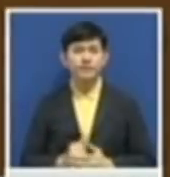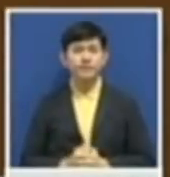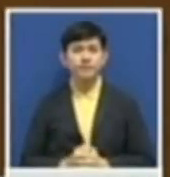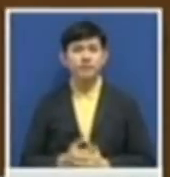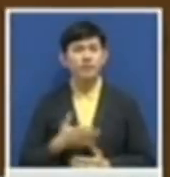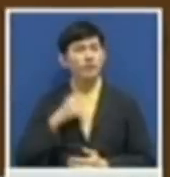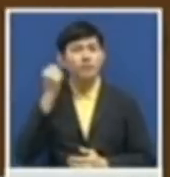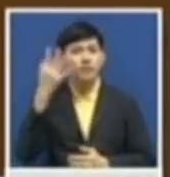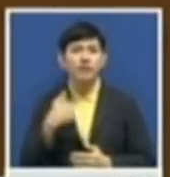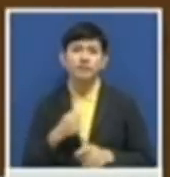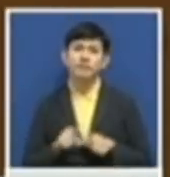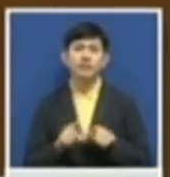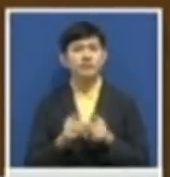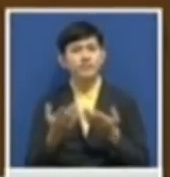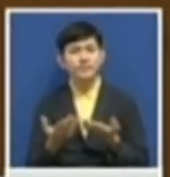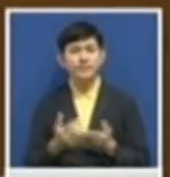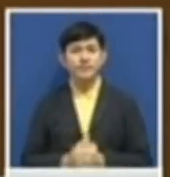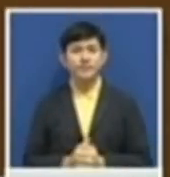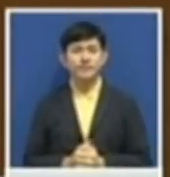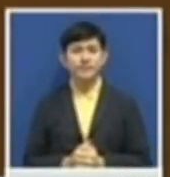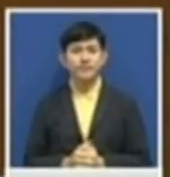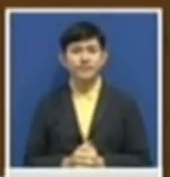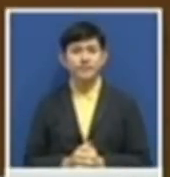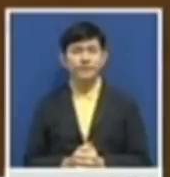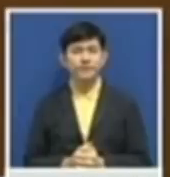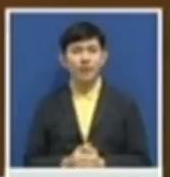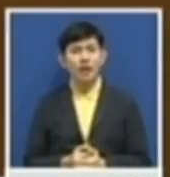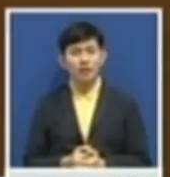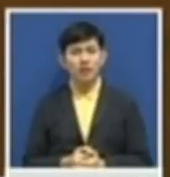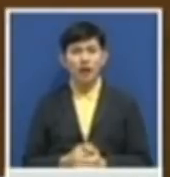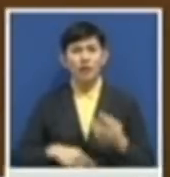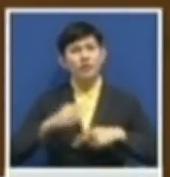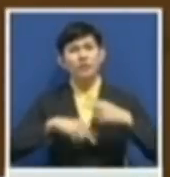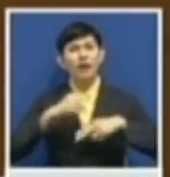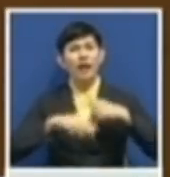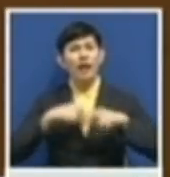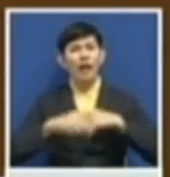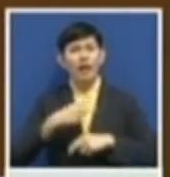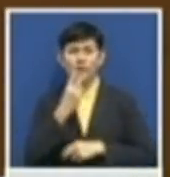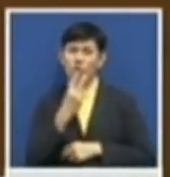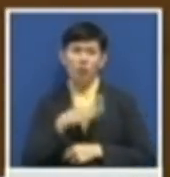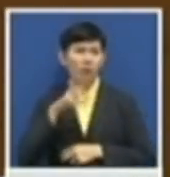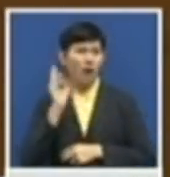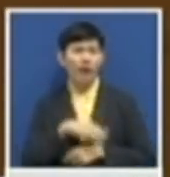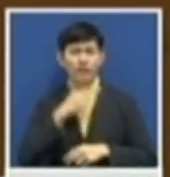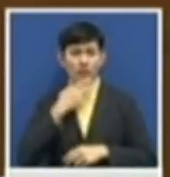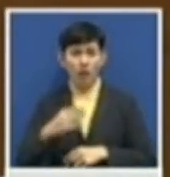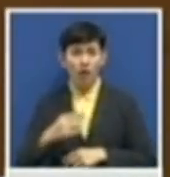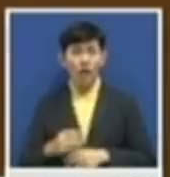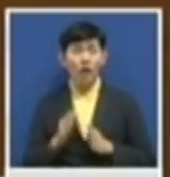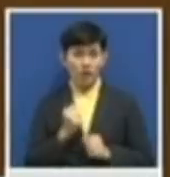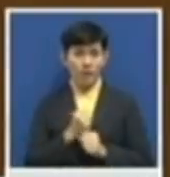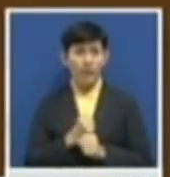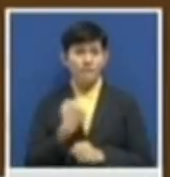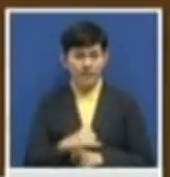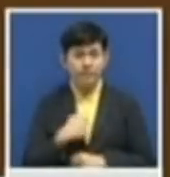จ ผมก็ไม่เข้าใจเหมือนกันอ่ะนะคือดูแลผู้ร้ายตลอดไอ้ถ้าเจ้าหน้าที่ผิดก็ผิดผ